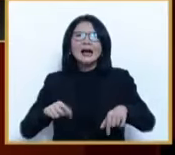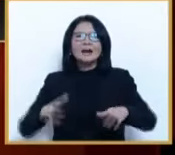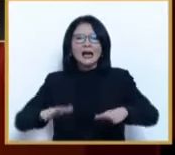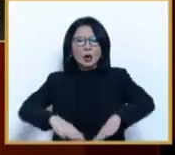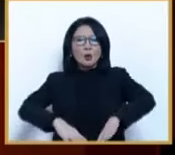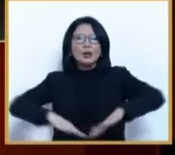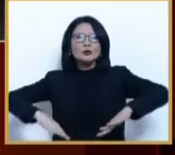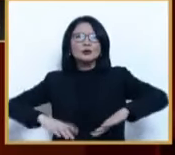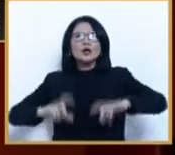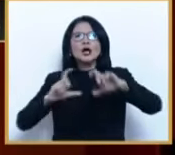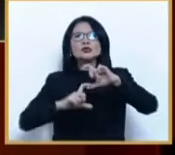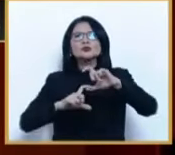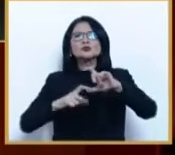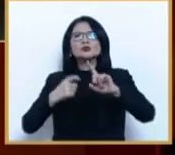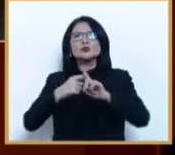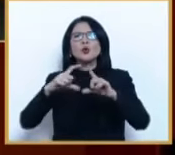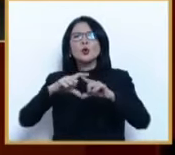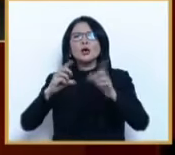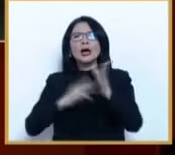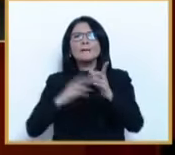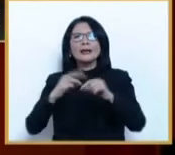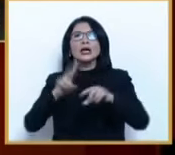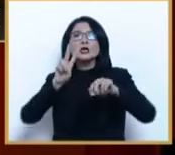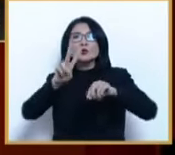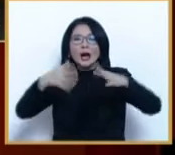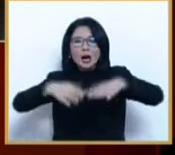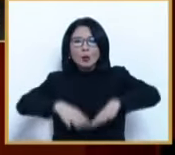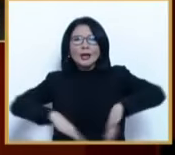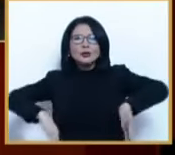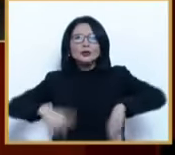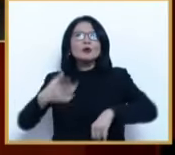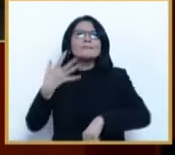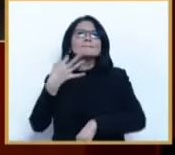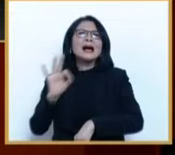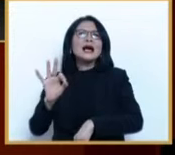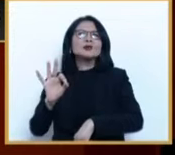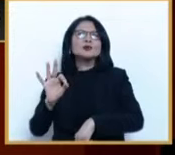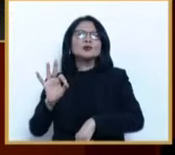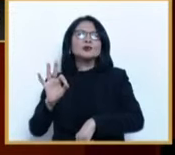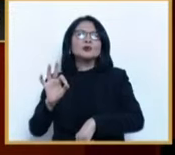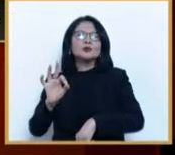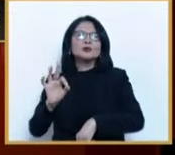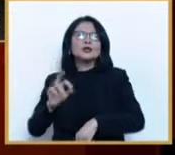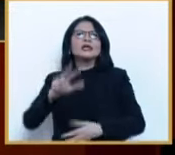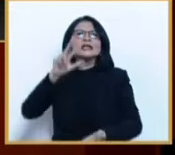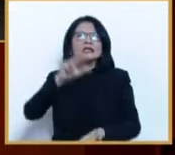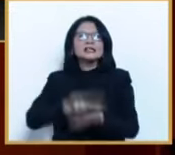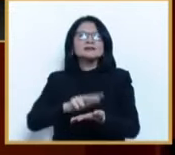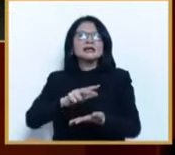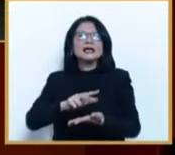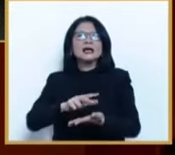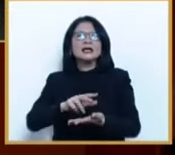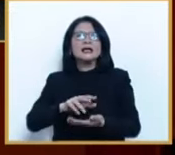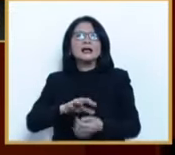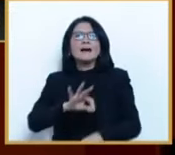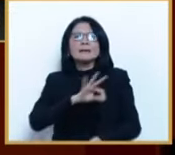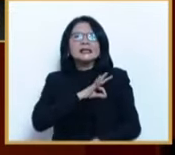Waduk sukamahi dan waduk Ciawi Kanu kemarin oleh pak presiden